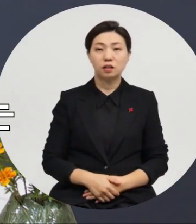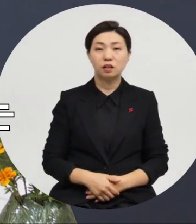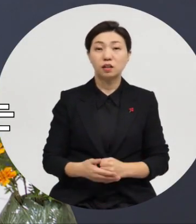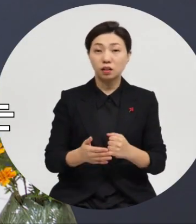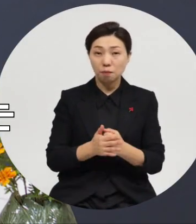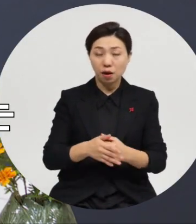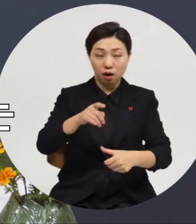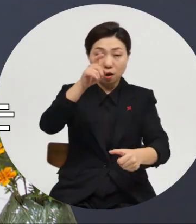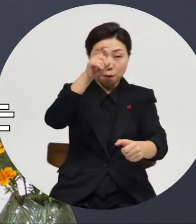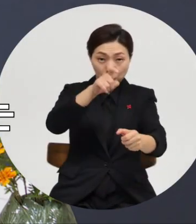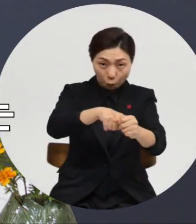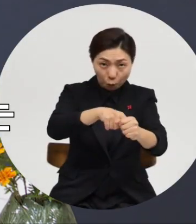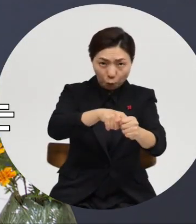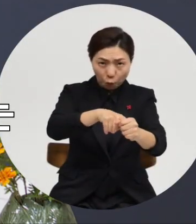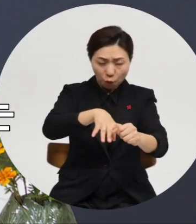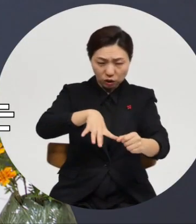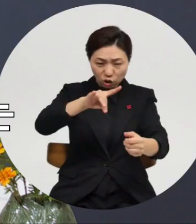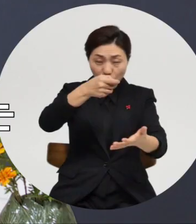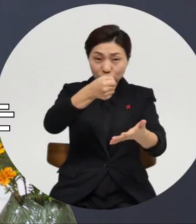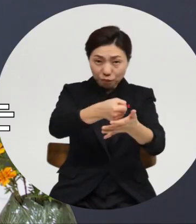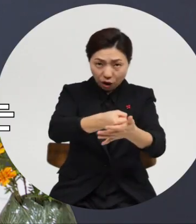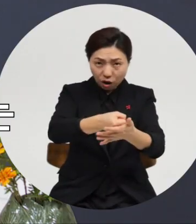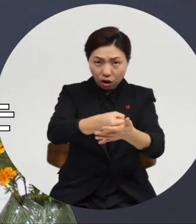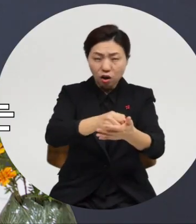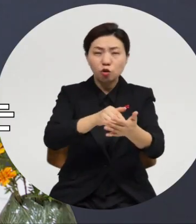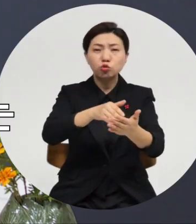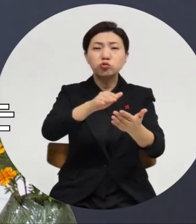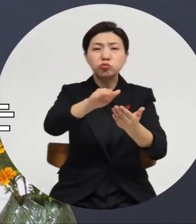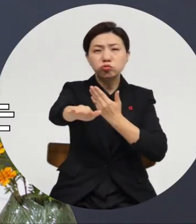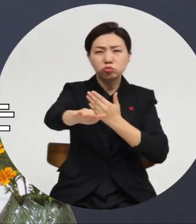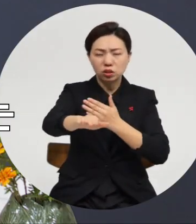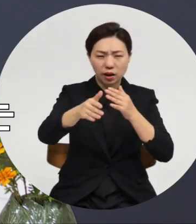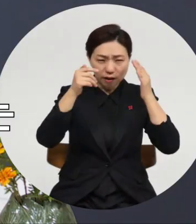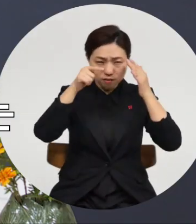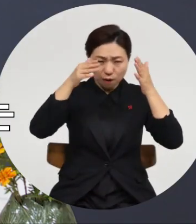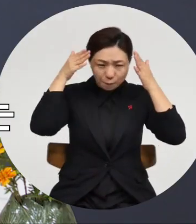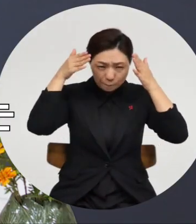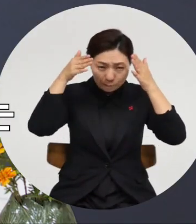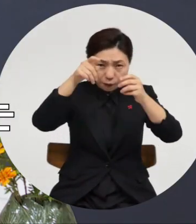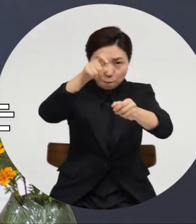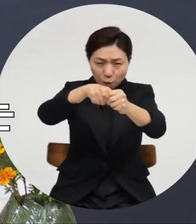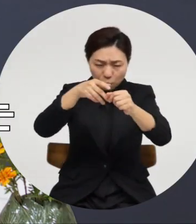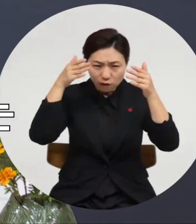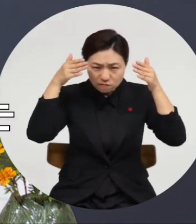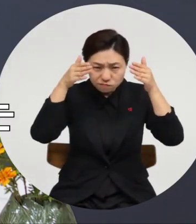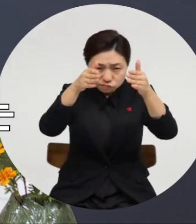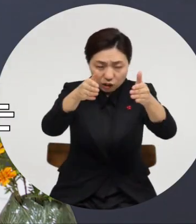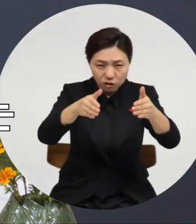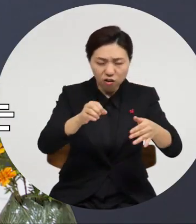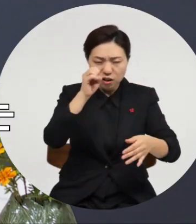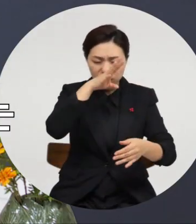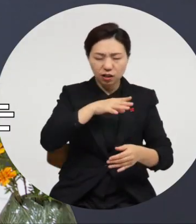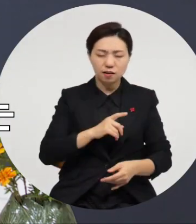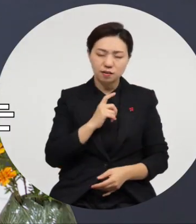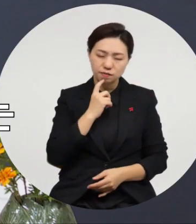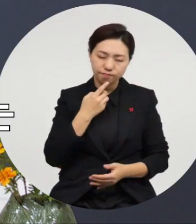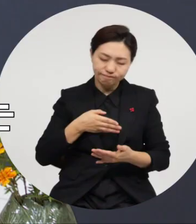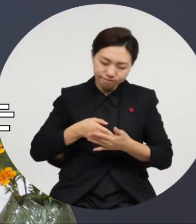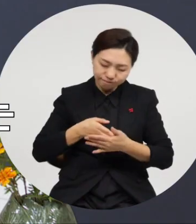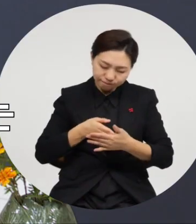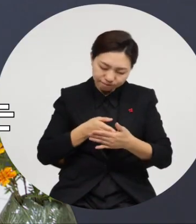얘기. 그러니까 목표가 처음에 정해지면 그다음부터는 그쪽을